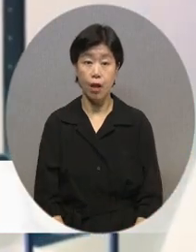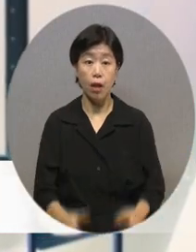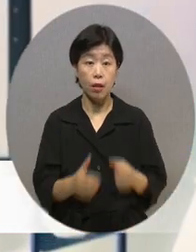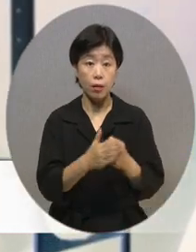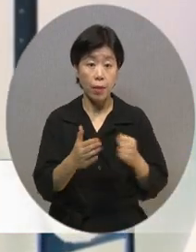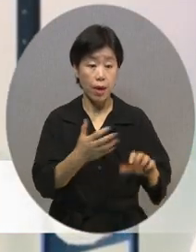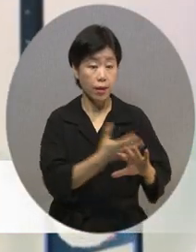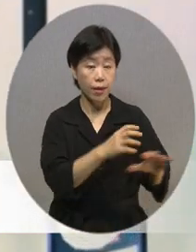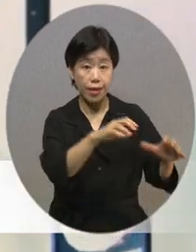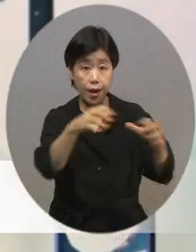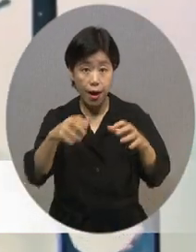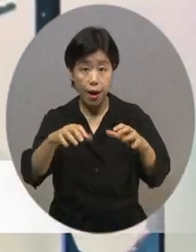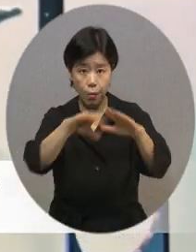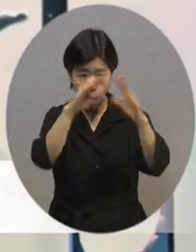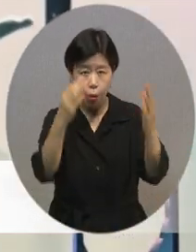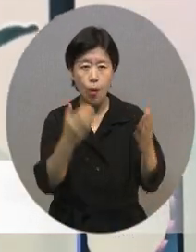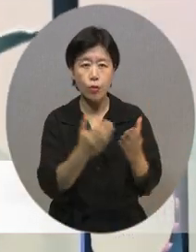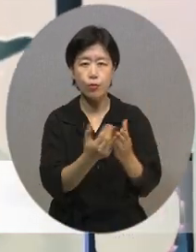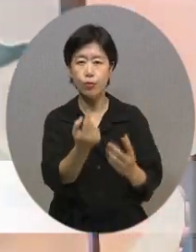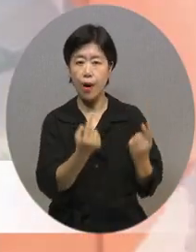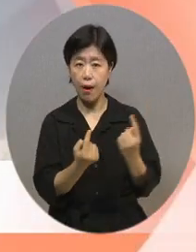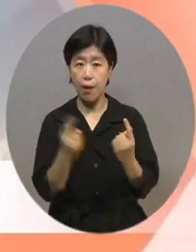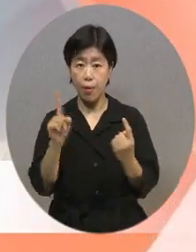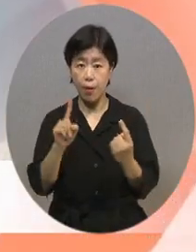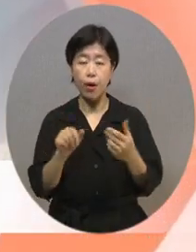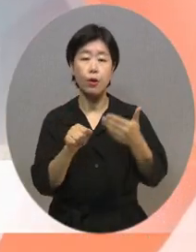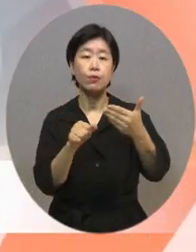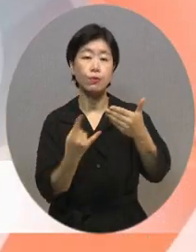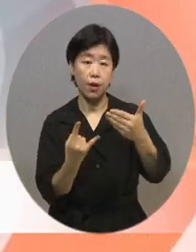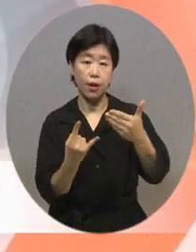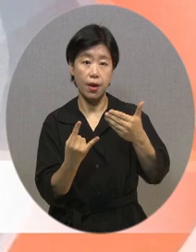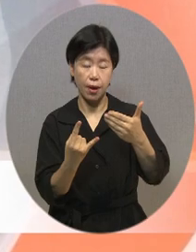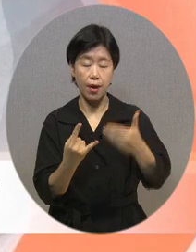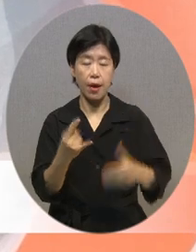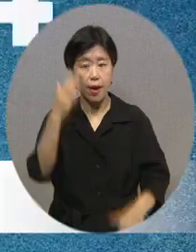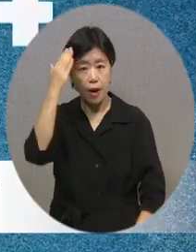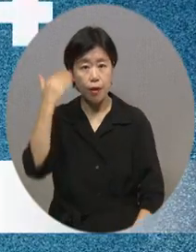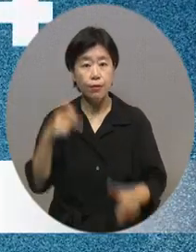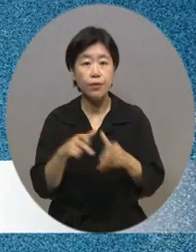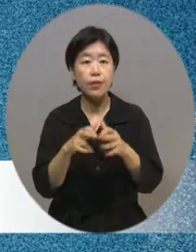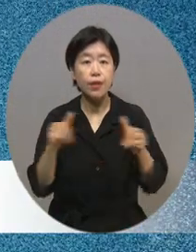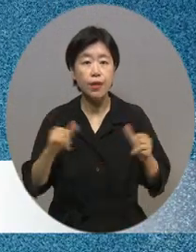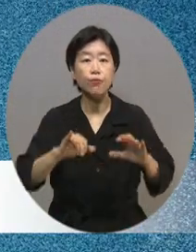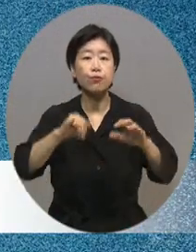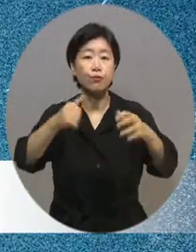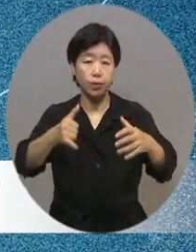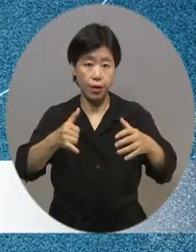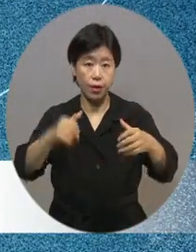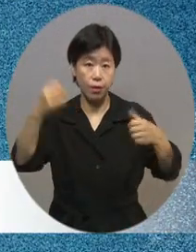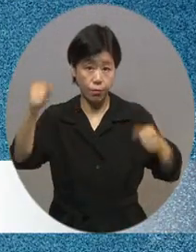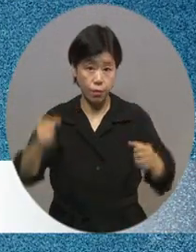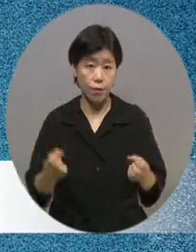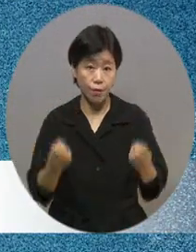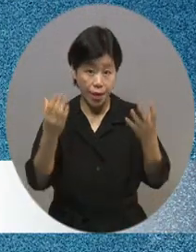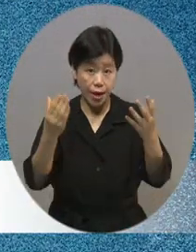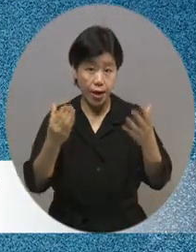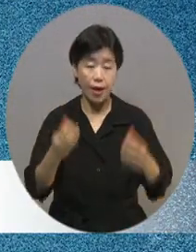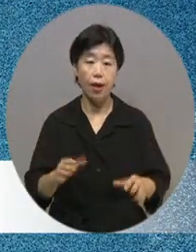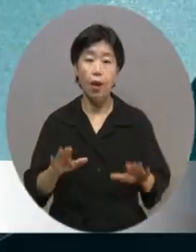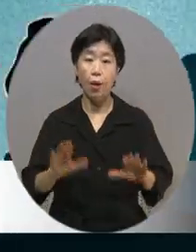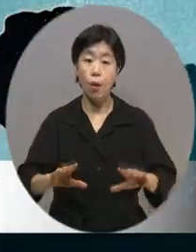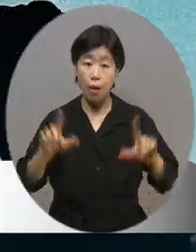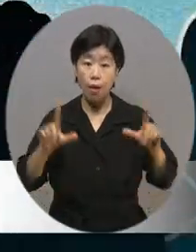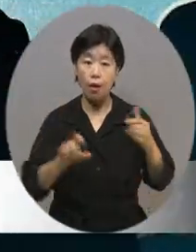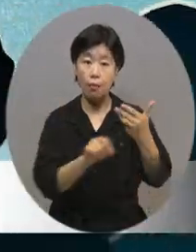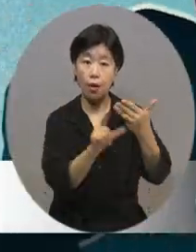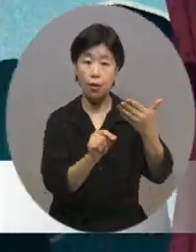세계 장애무용의 플랫폼 제9회 대한민국 장애인 국제 무용제 키아다 2024가 8월 11일부터 8일